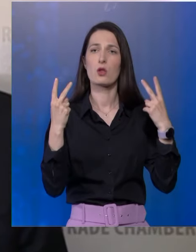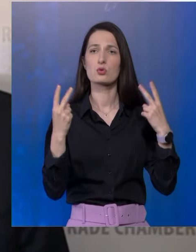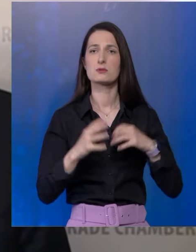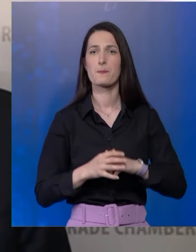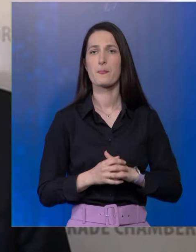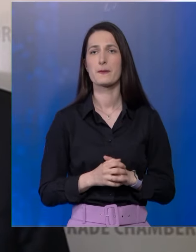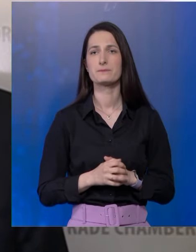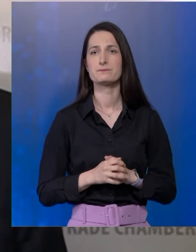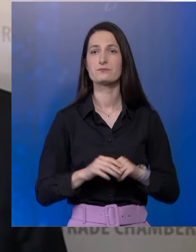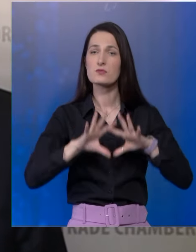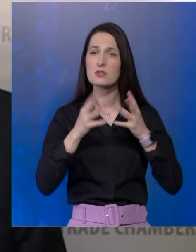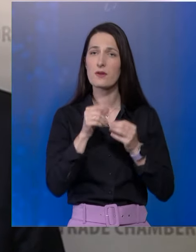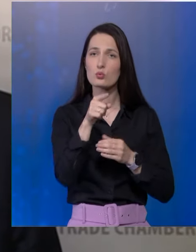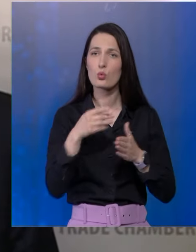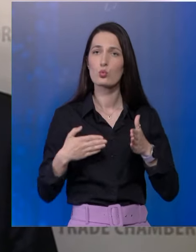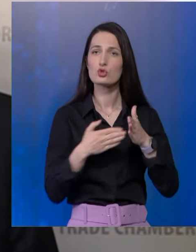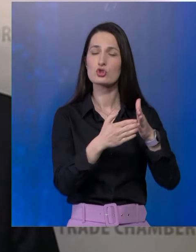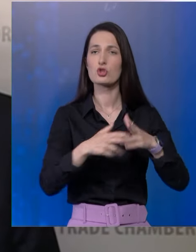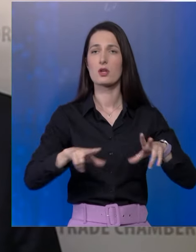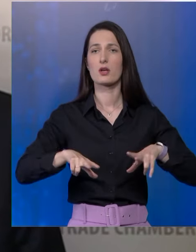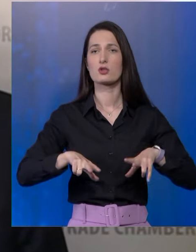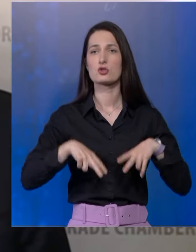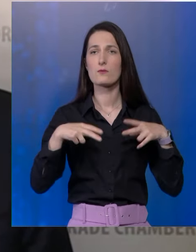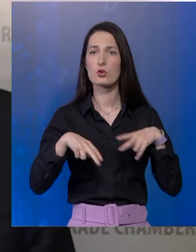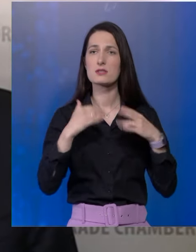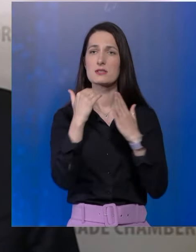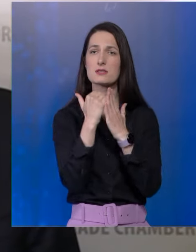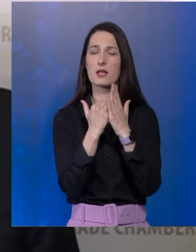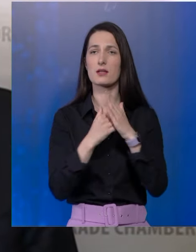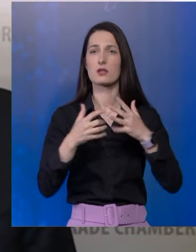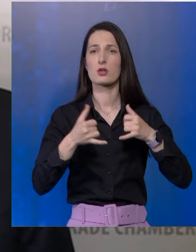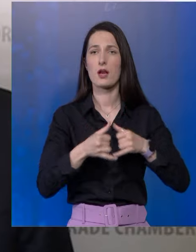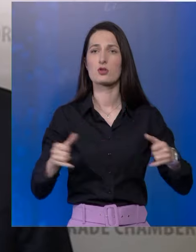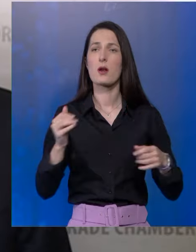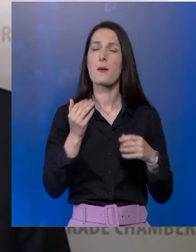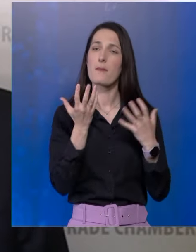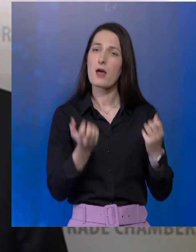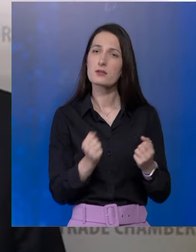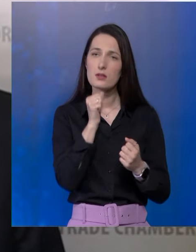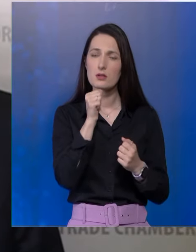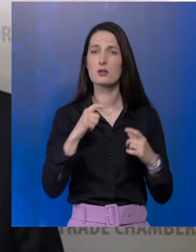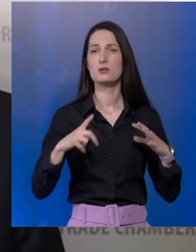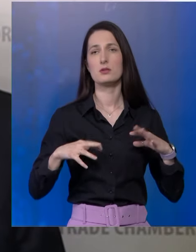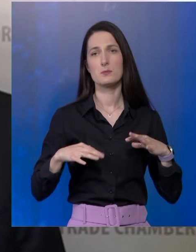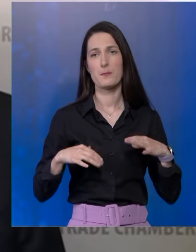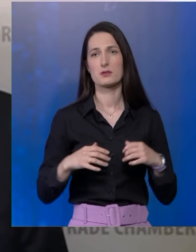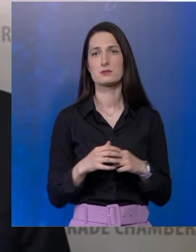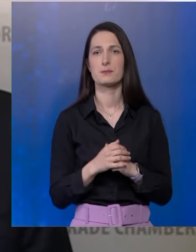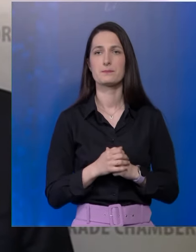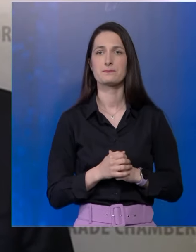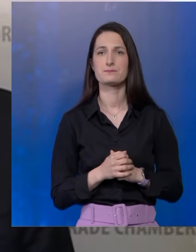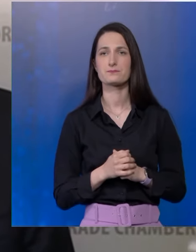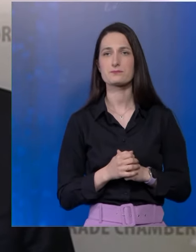vrijednosti. I sve to na kraju utječe na životni standard građana, na plate, na penzije.